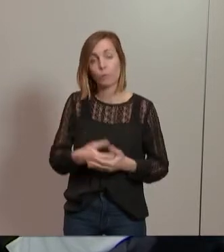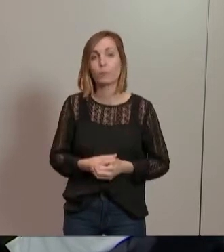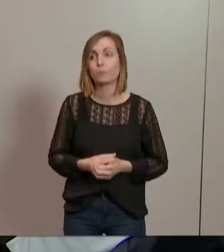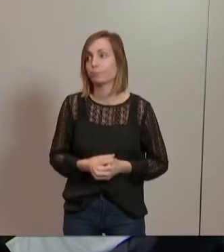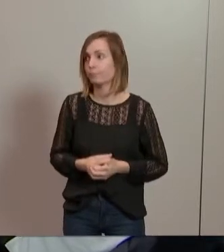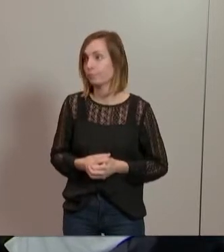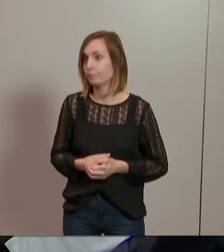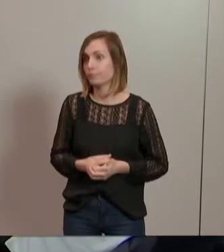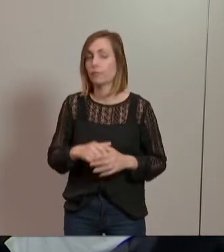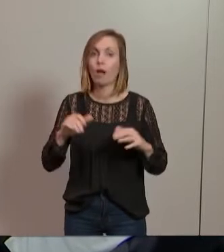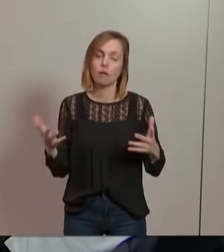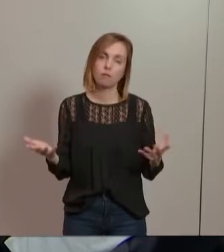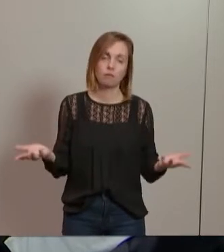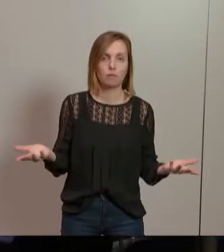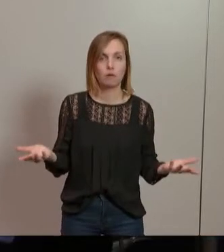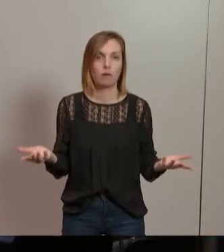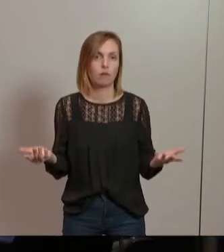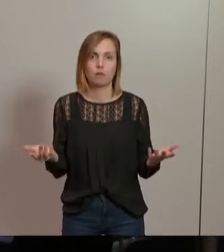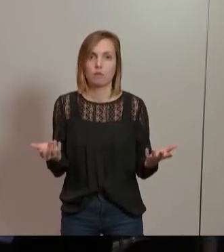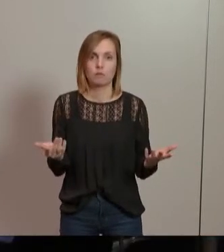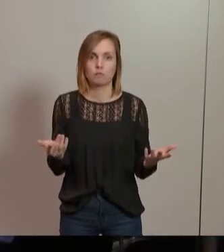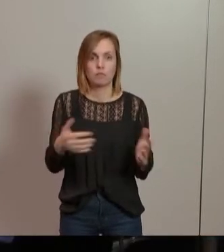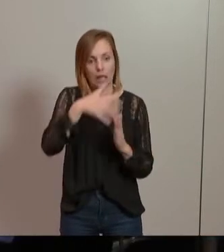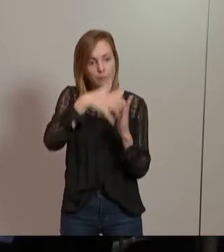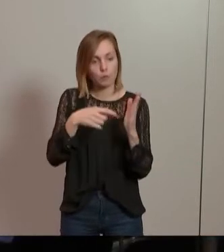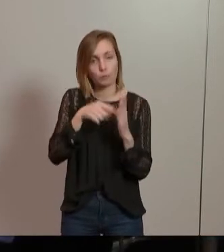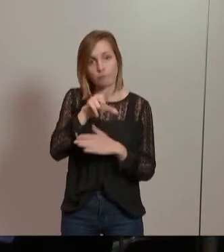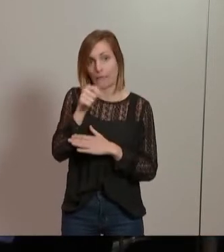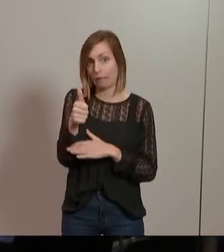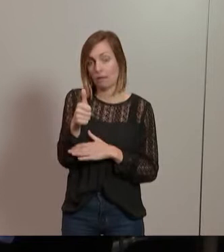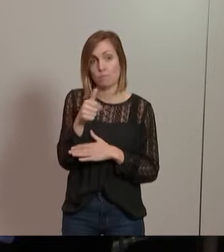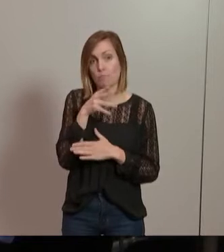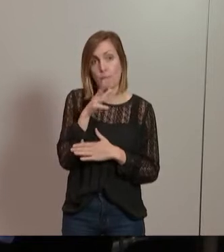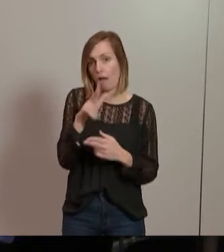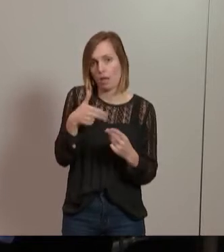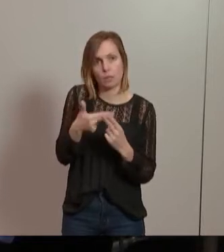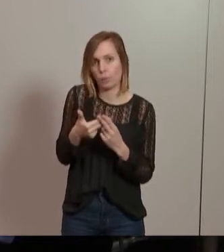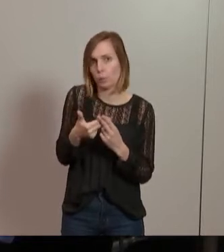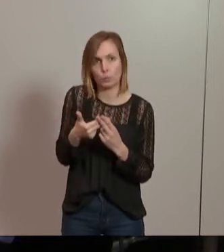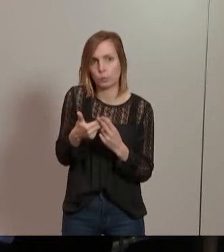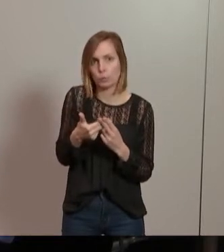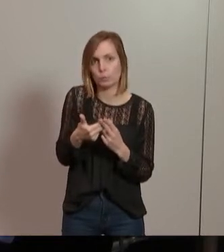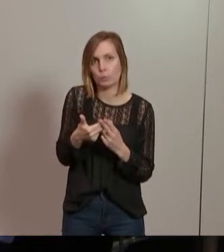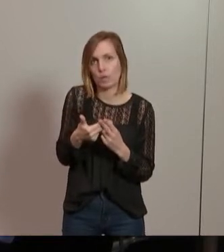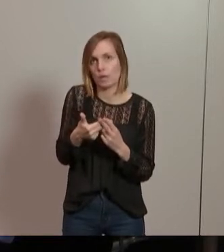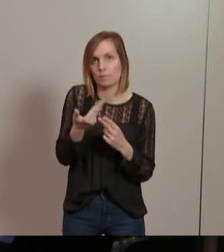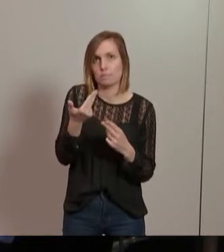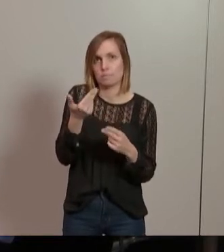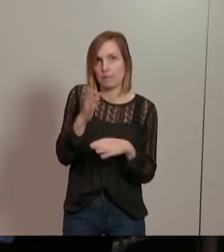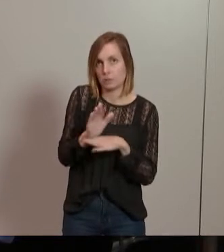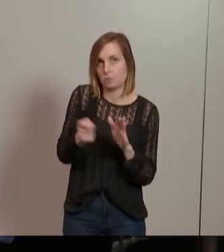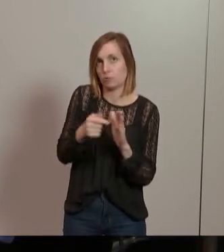Alors, il n'y aura certainement pas un début de réponse dans le rapport 2021 qui sera présenté cette année, donc en 2022, mais je